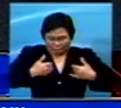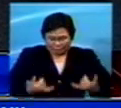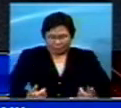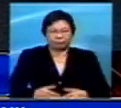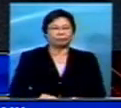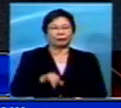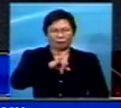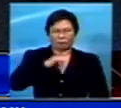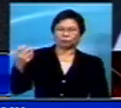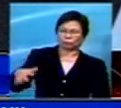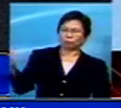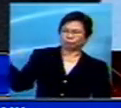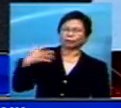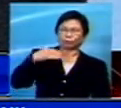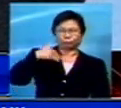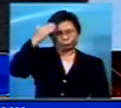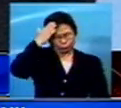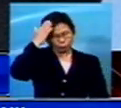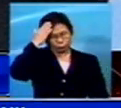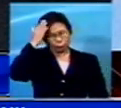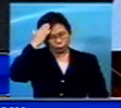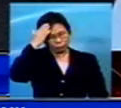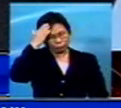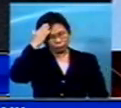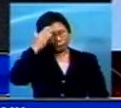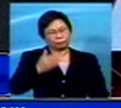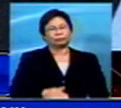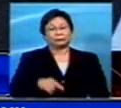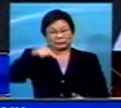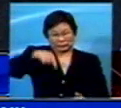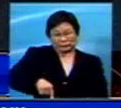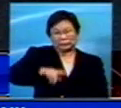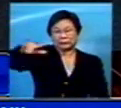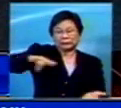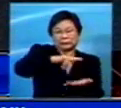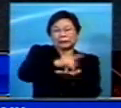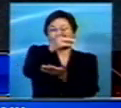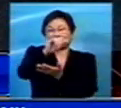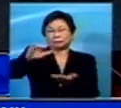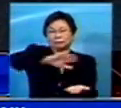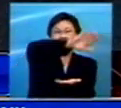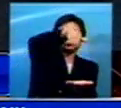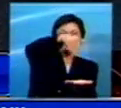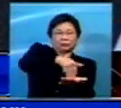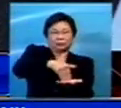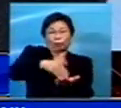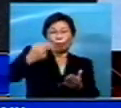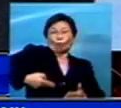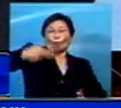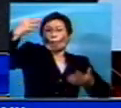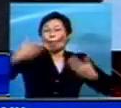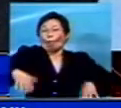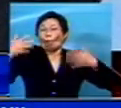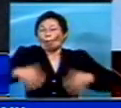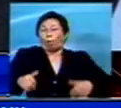As I understand it, it will be a center for the highest capacity